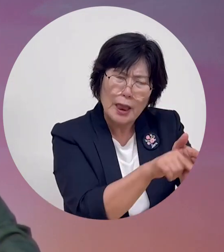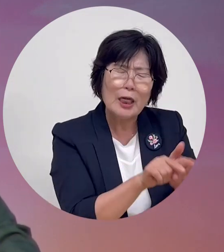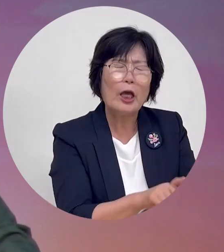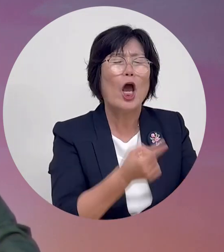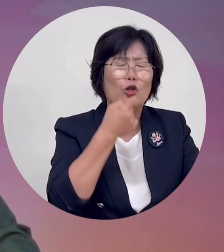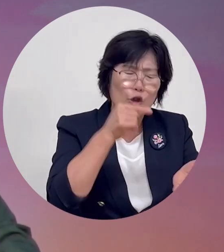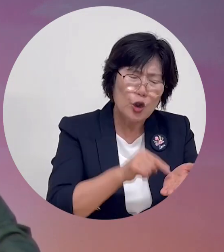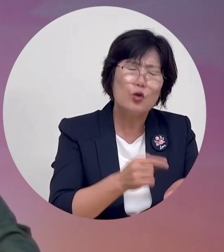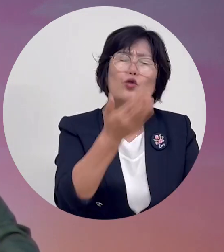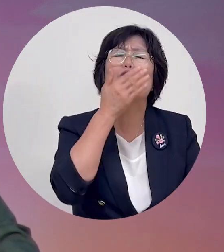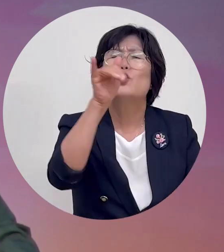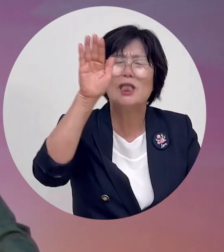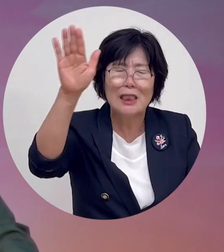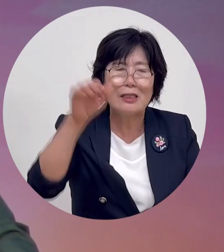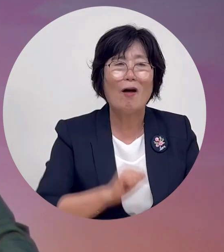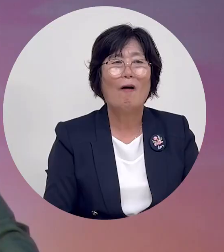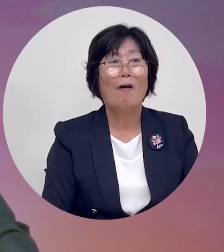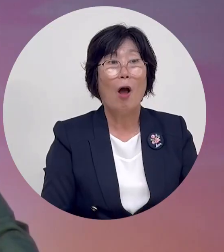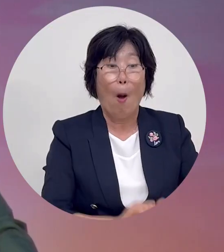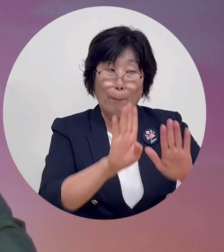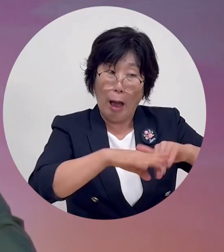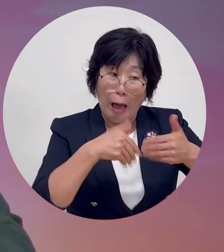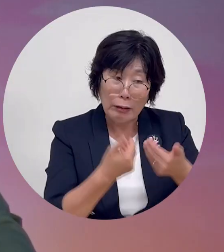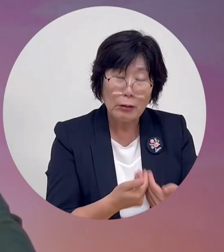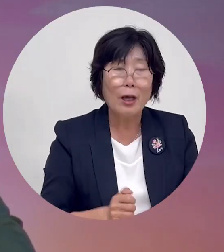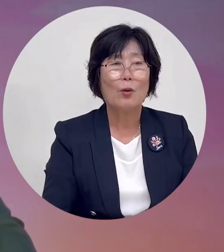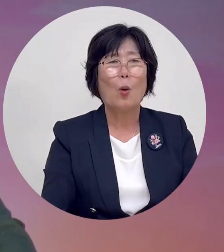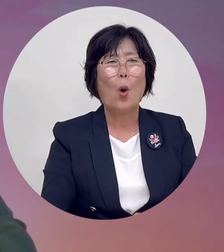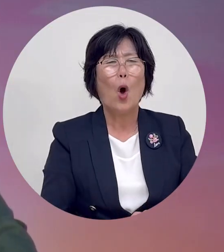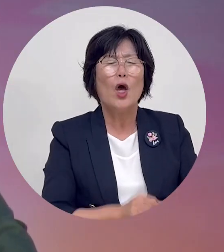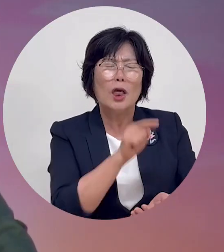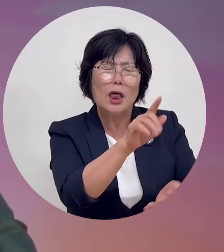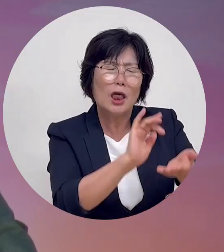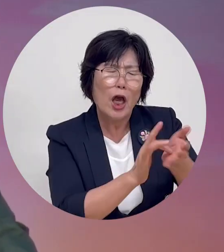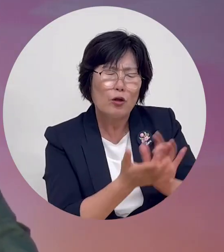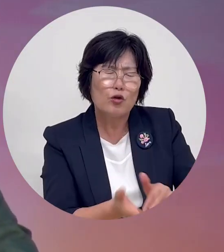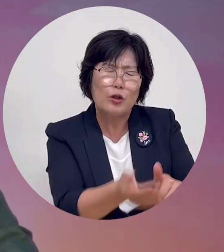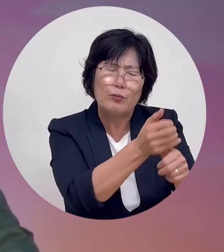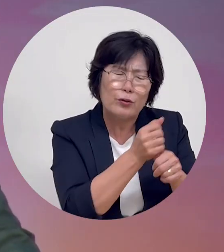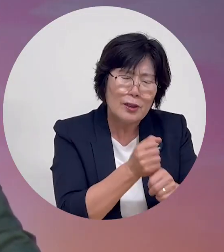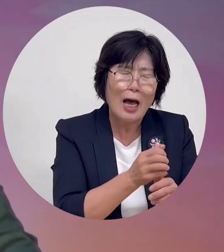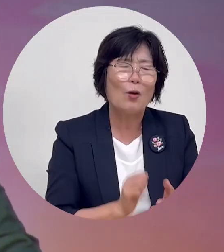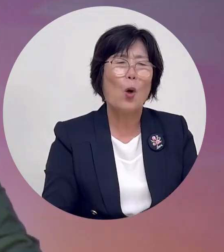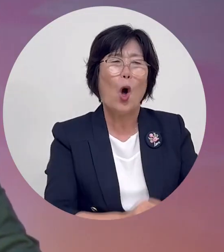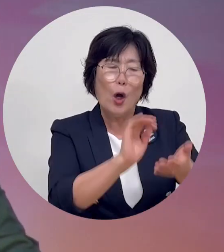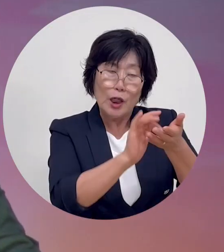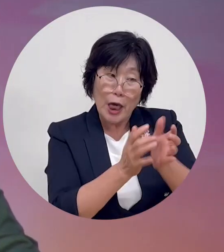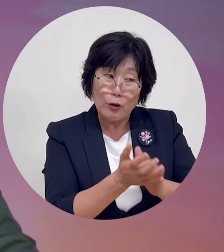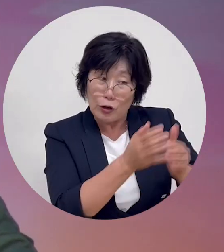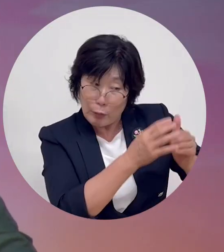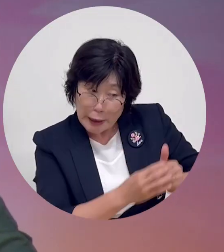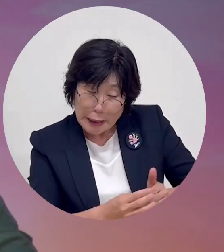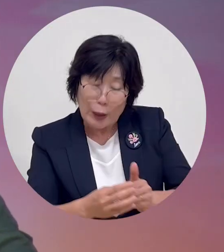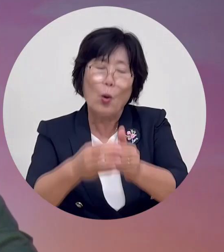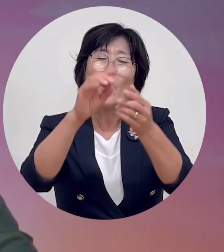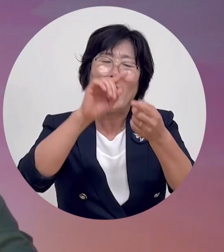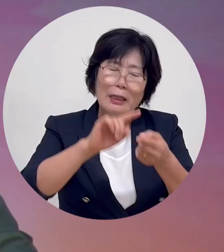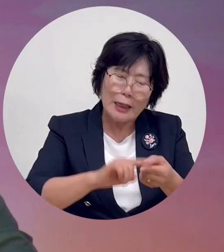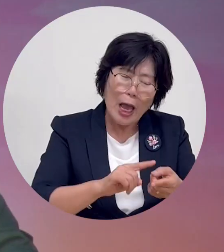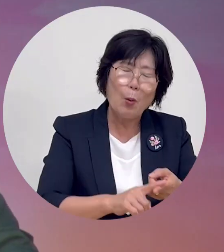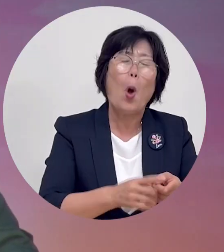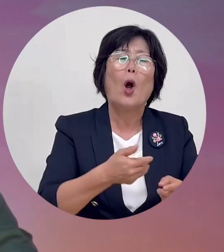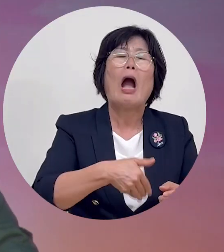수 있어요. 또 반대로 우리가 이 예수님을 붙잡고 예수님이 우리를 이끌고 가는 대로 가려고 하다